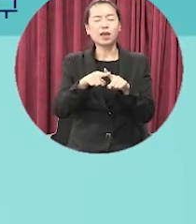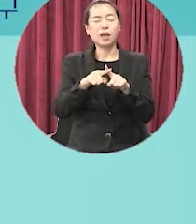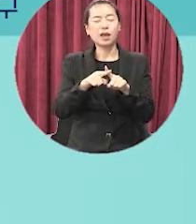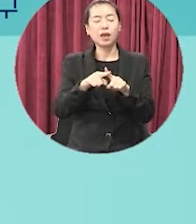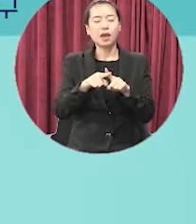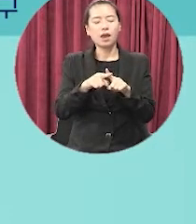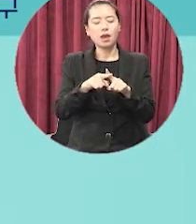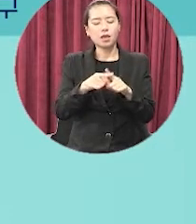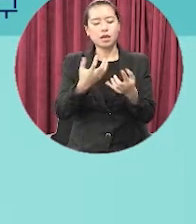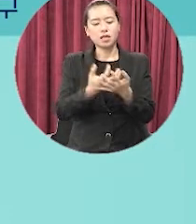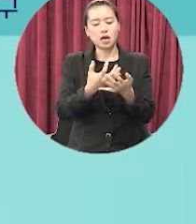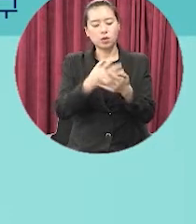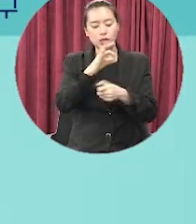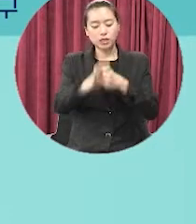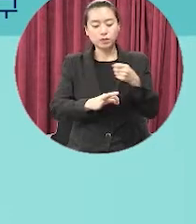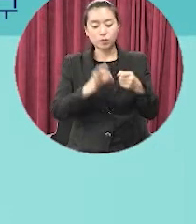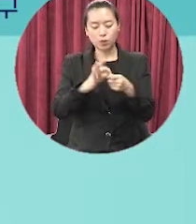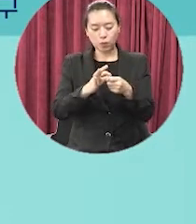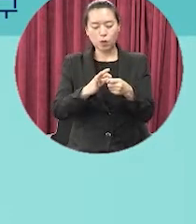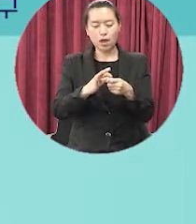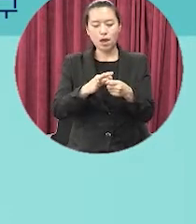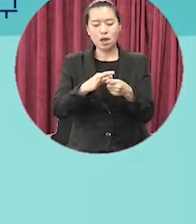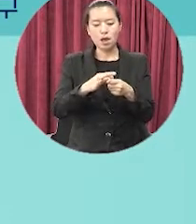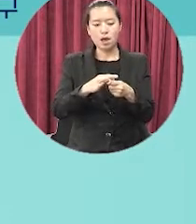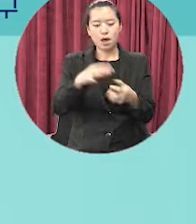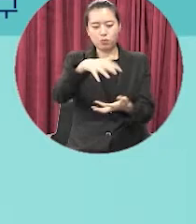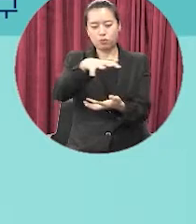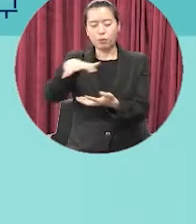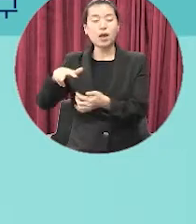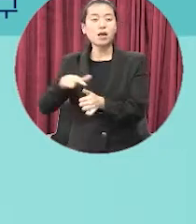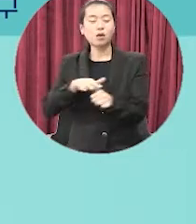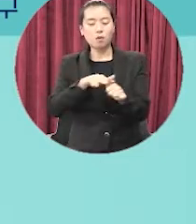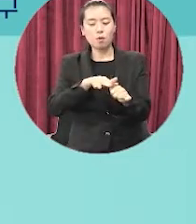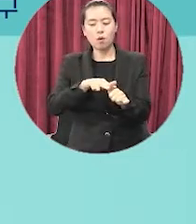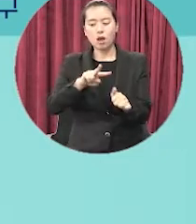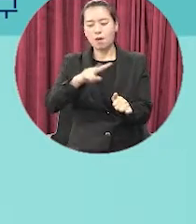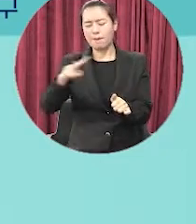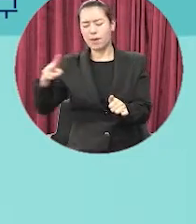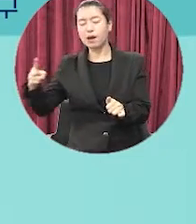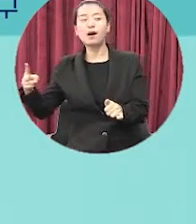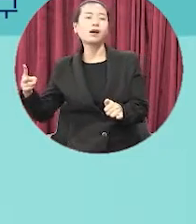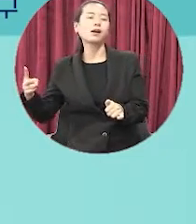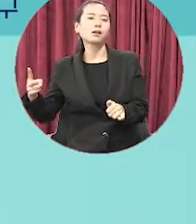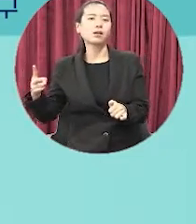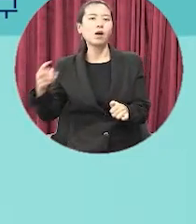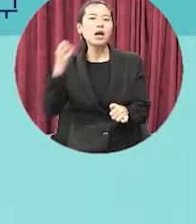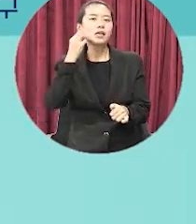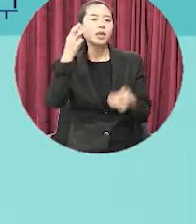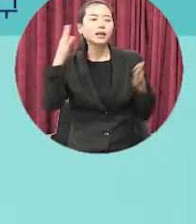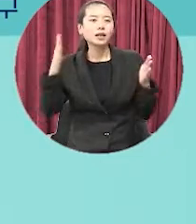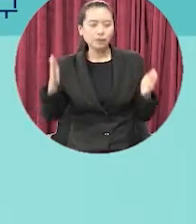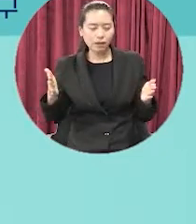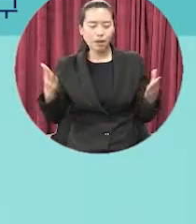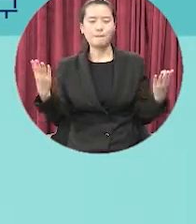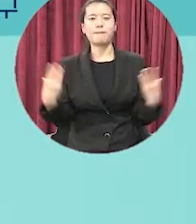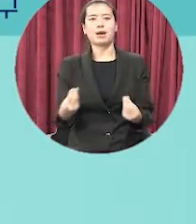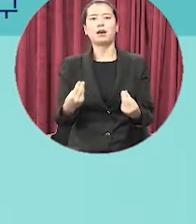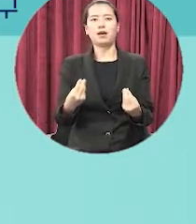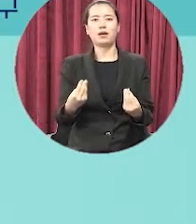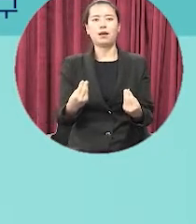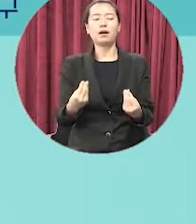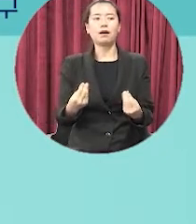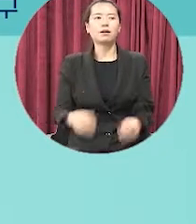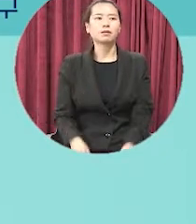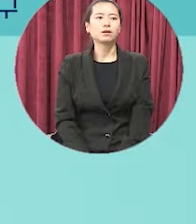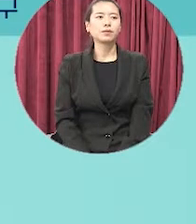대해서 cdm 으로 변환 작업을 했구요 5천 600만 명에 10년치 자를 변환하는데 3달만에 제가 작업을 완료할 수가 있었습니다 서